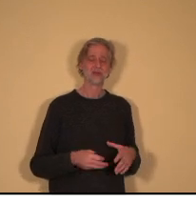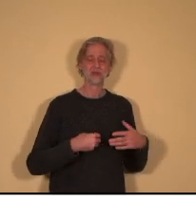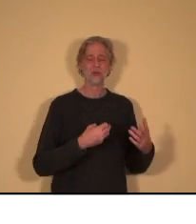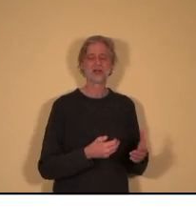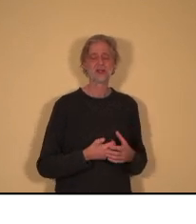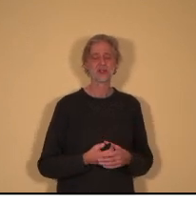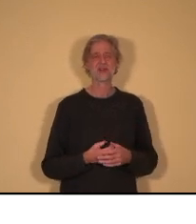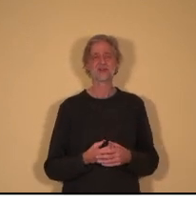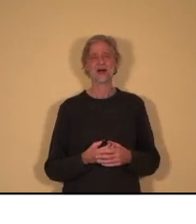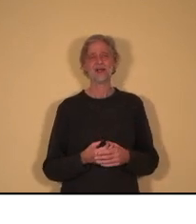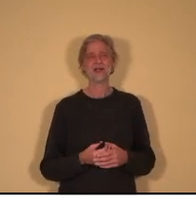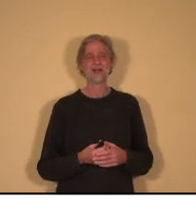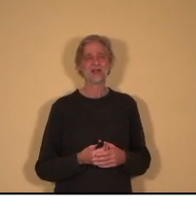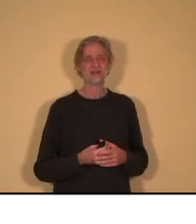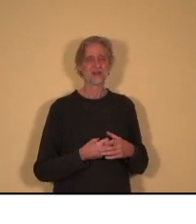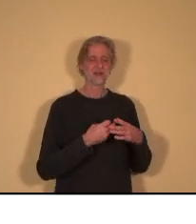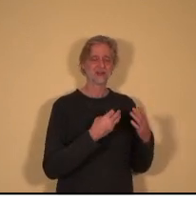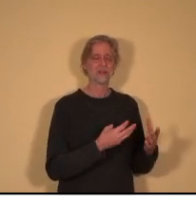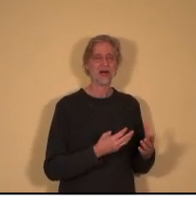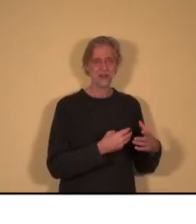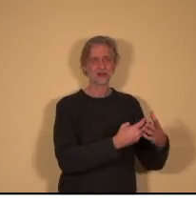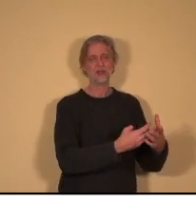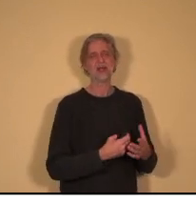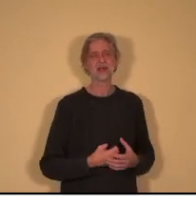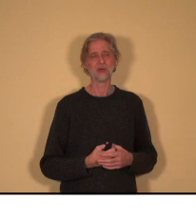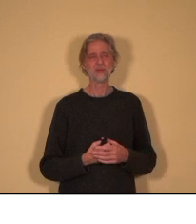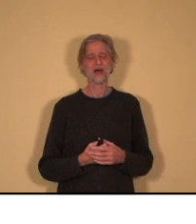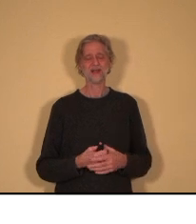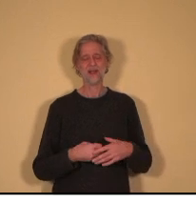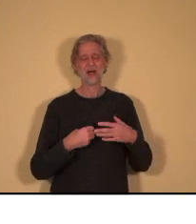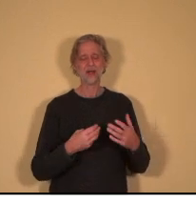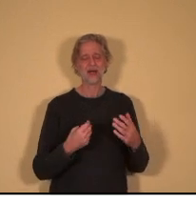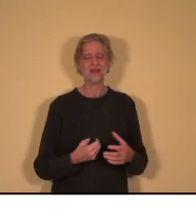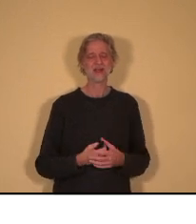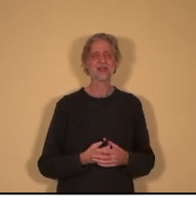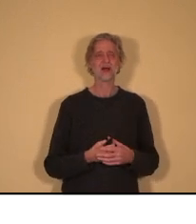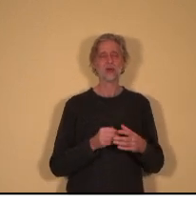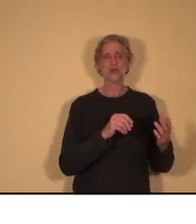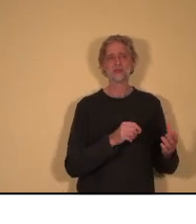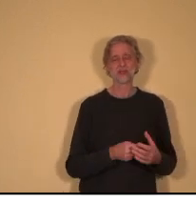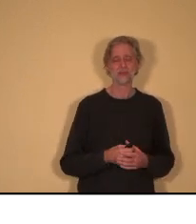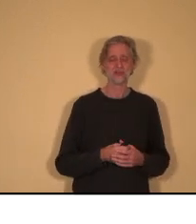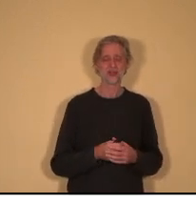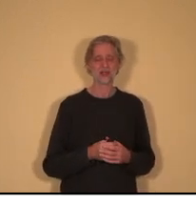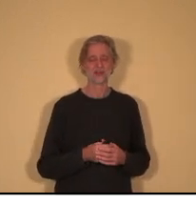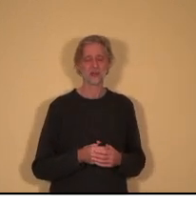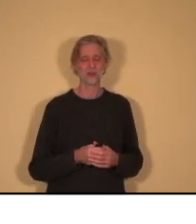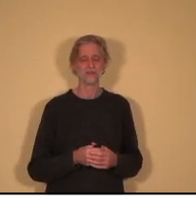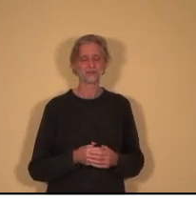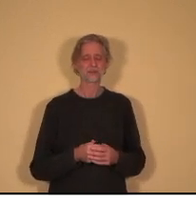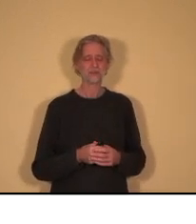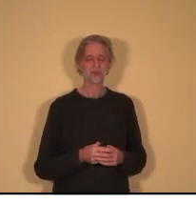Und dieses überkritische CO2 ist zum einen natürlich Reaktionspartner, aber gleichzeitig auch Lösungsmittel für diese